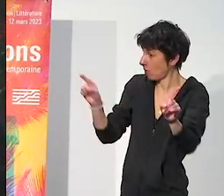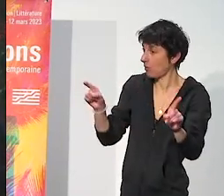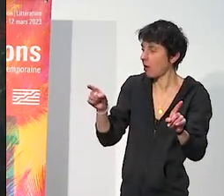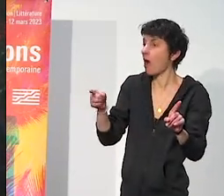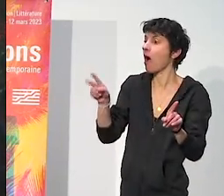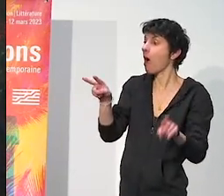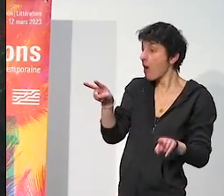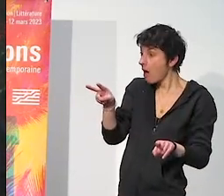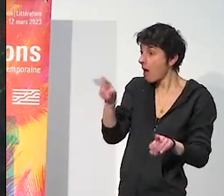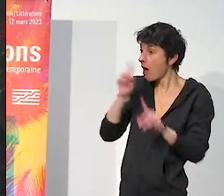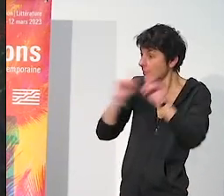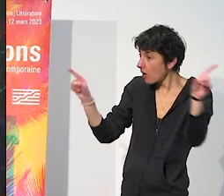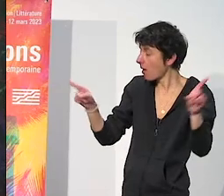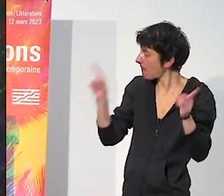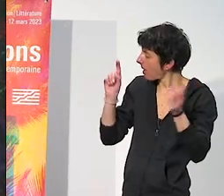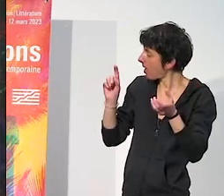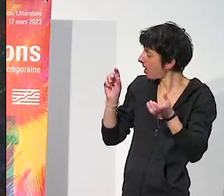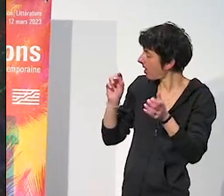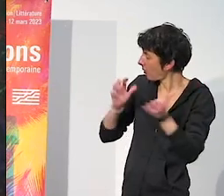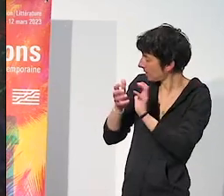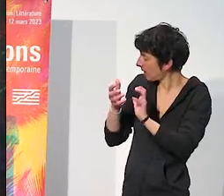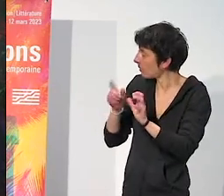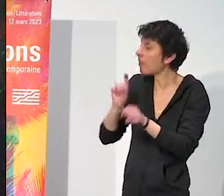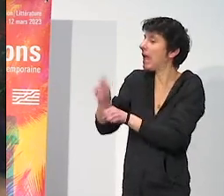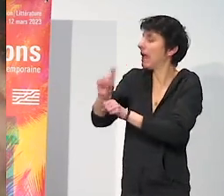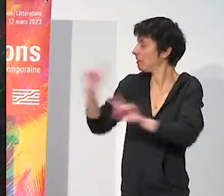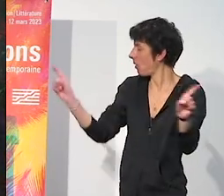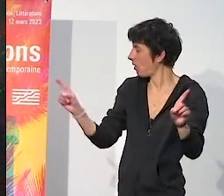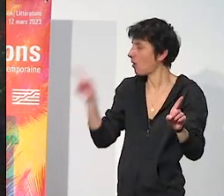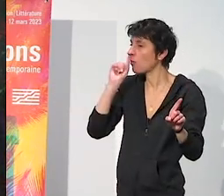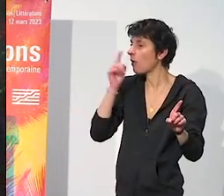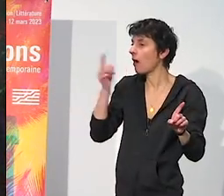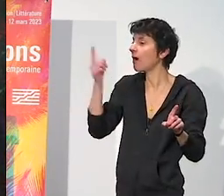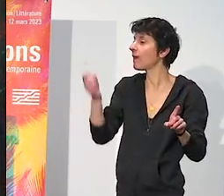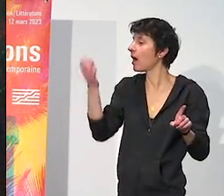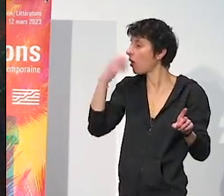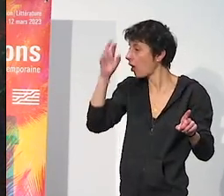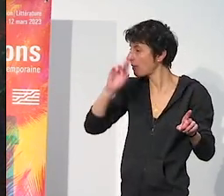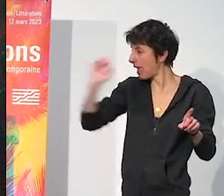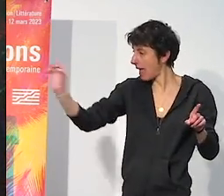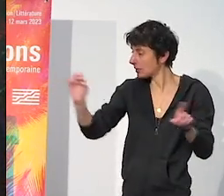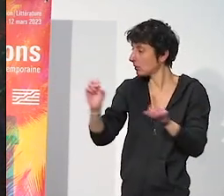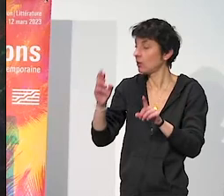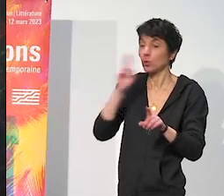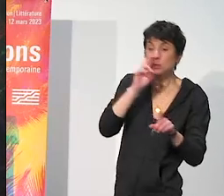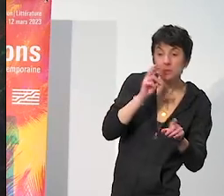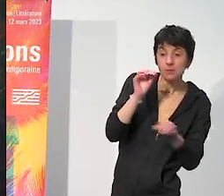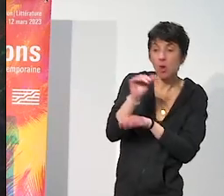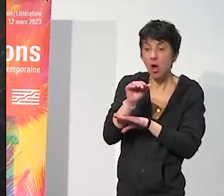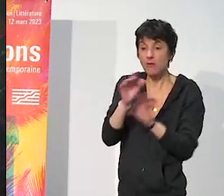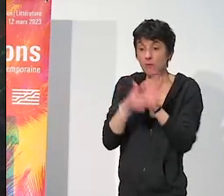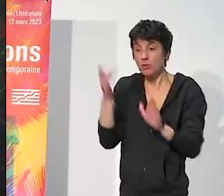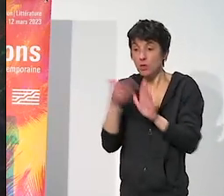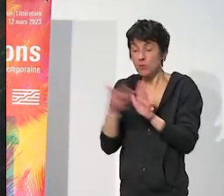chose. Mais c'est très compliqué, on ne peut pas le reprocher non plus à des gens qui sont venus d'Europe de l'Est et de Russie et de Pologne et qui ont fui des